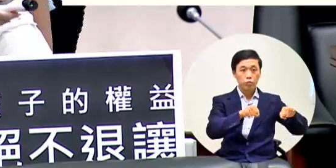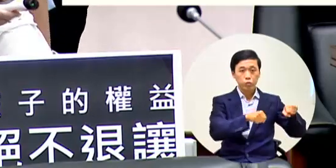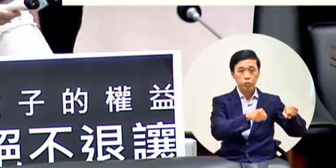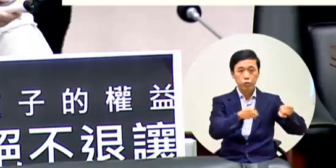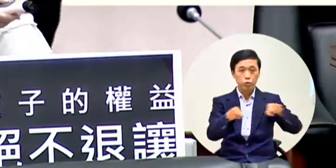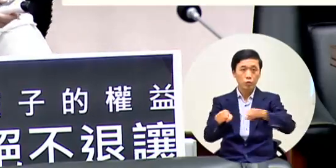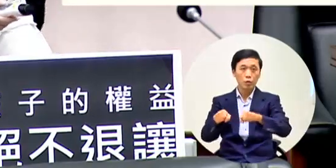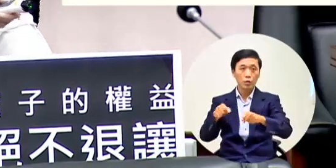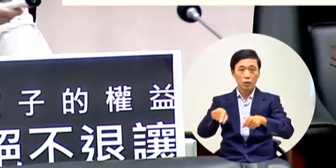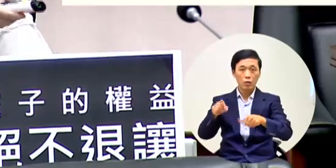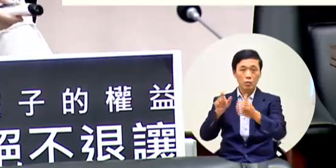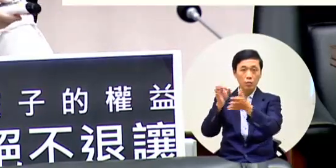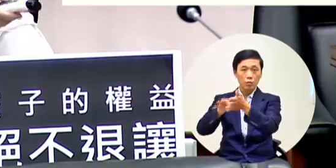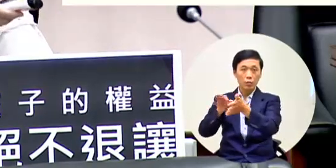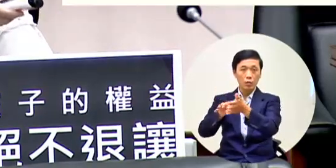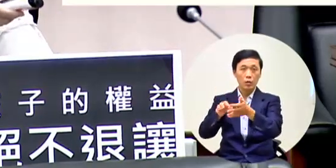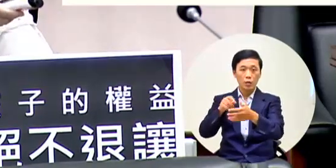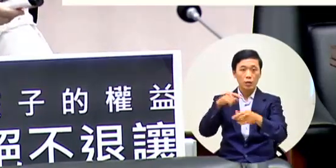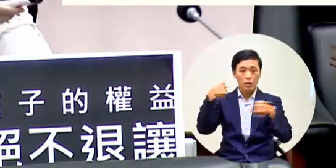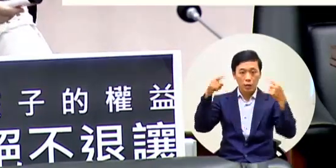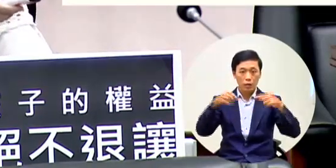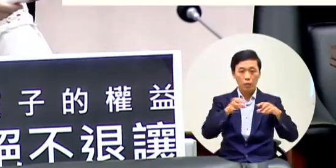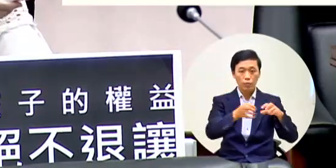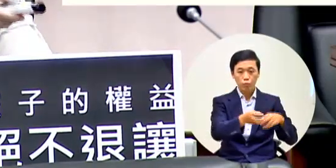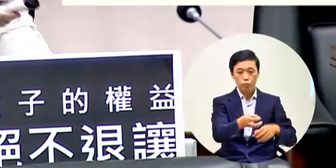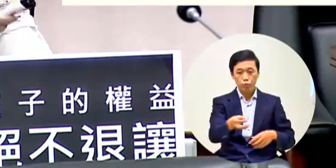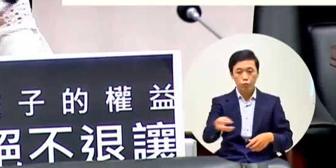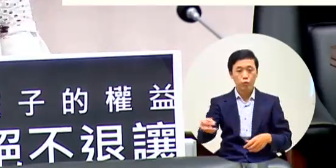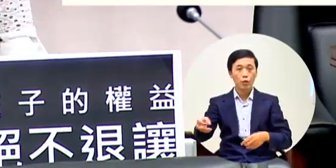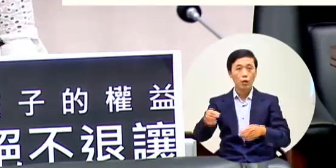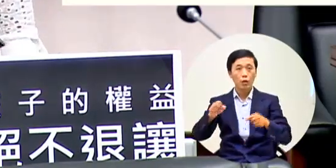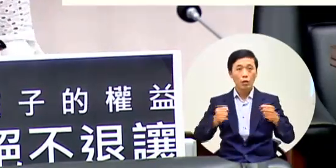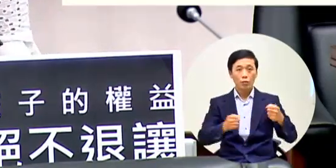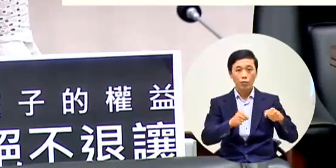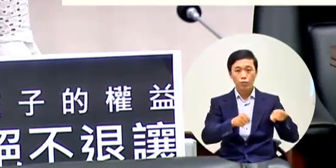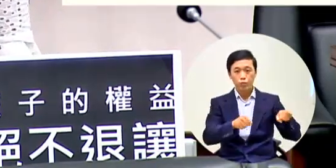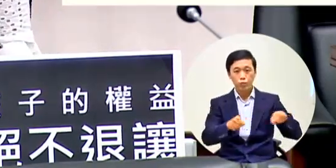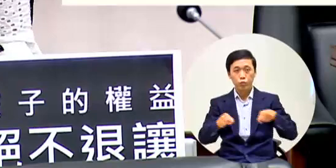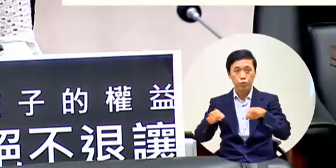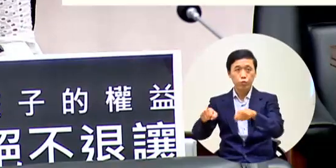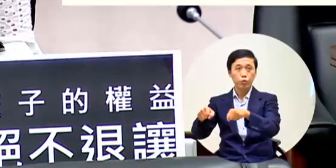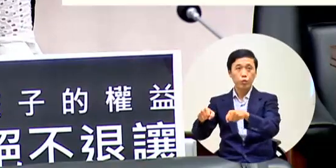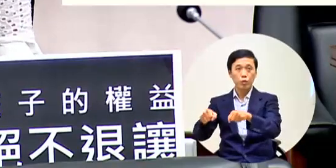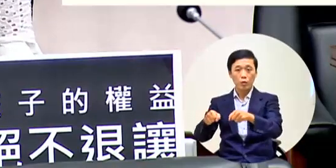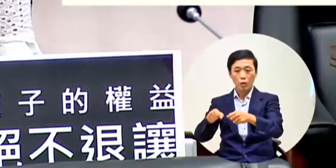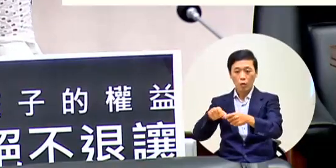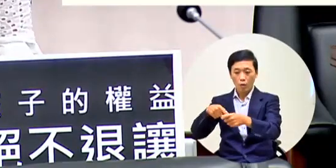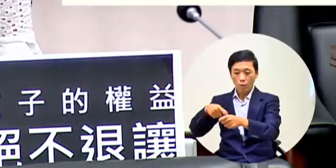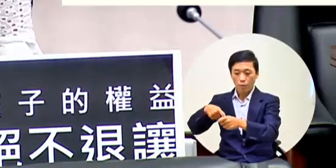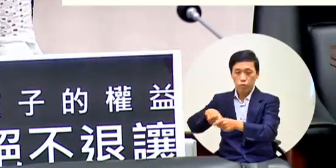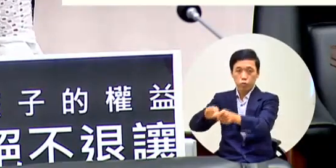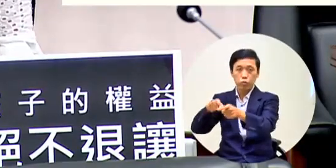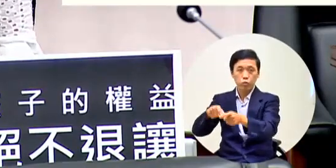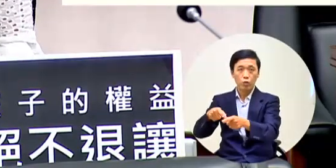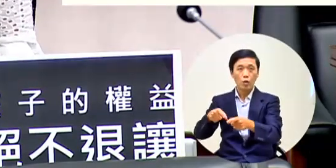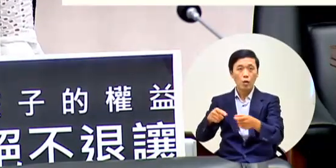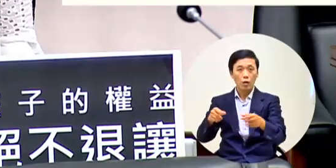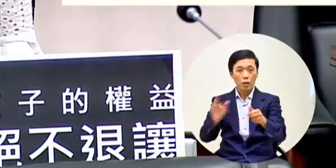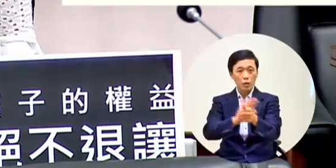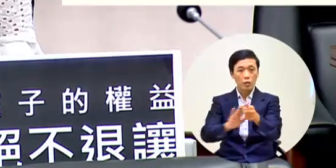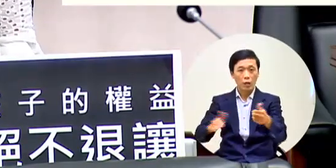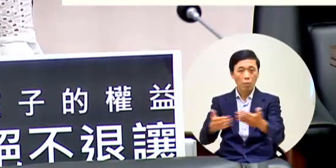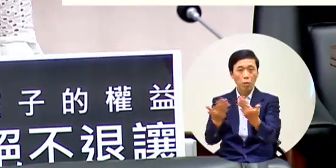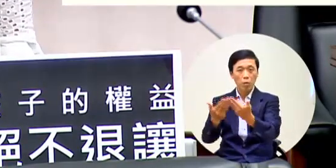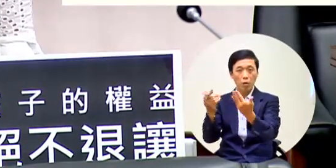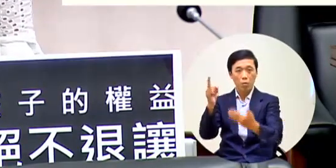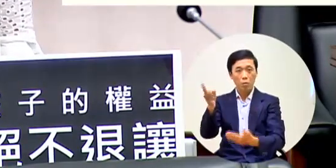门打球哈，球常常跑出来路边，然后车子有时候骑过来就撞上了，这边已经出了好几次的交通事故。